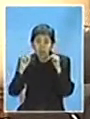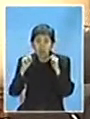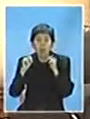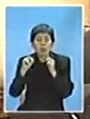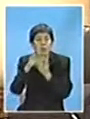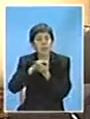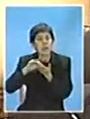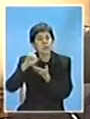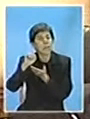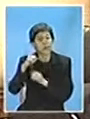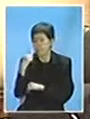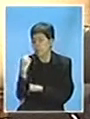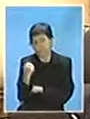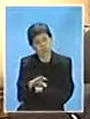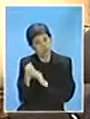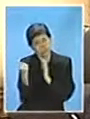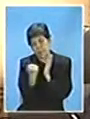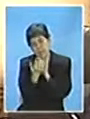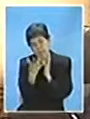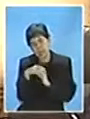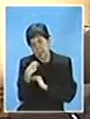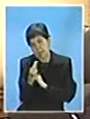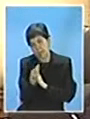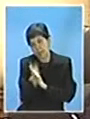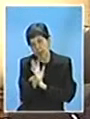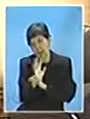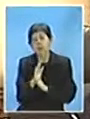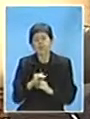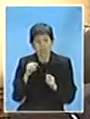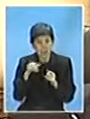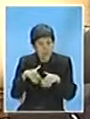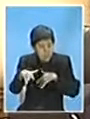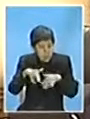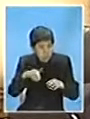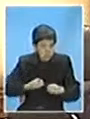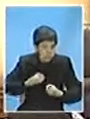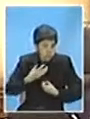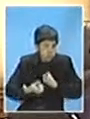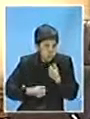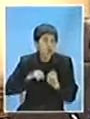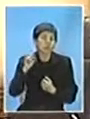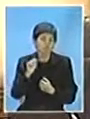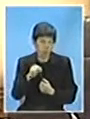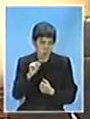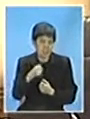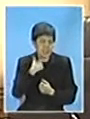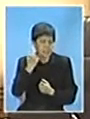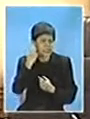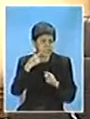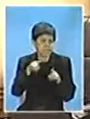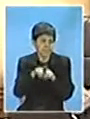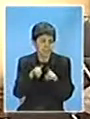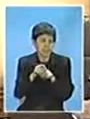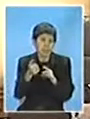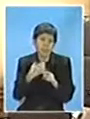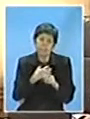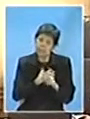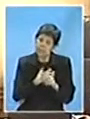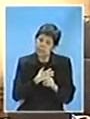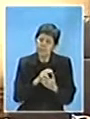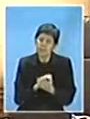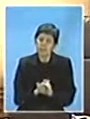แผนไทยหรือเป็นนายกไม่ได้ครับอันนี้คือเงื่อนไขที่ทางภาคประชาชนได้เสนอในที่ประชุมแล้วก็เห็นด้วยกับการขยาย